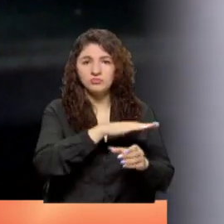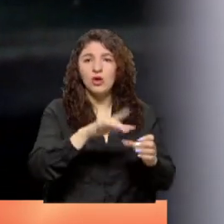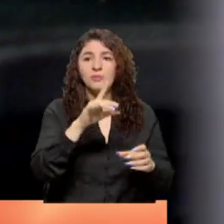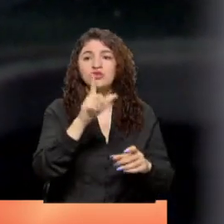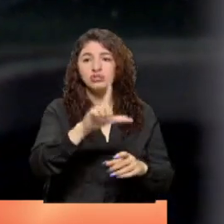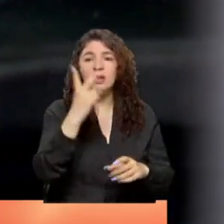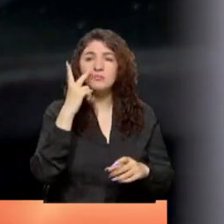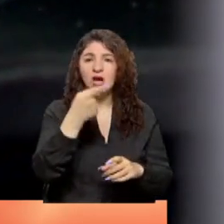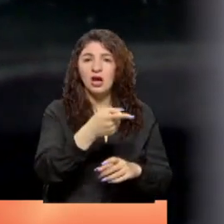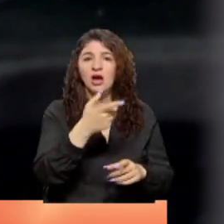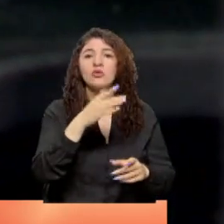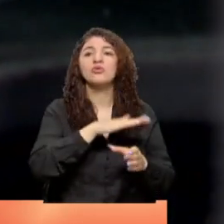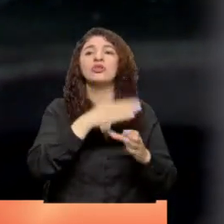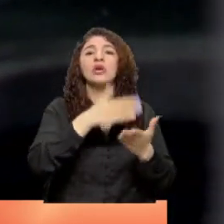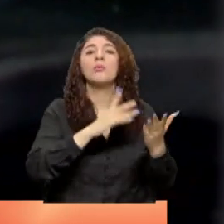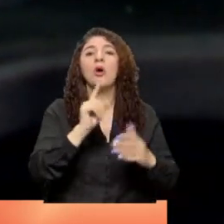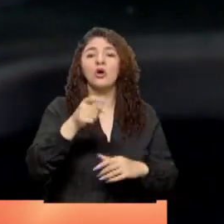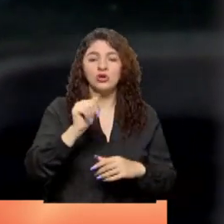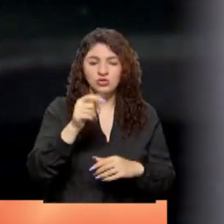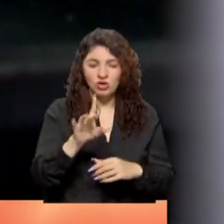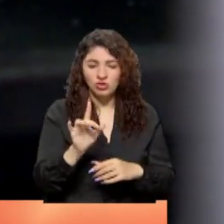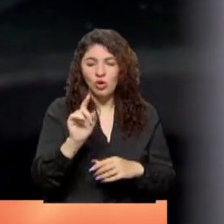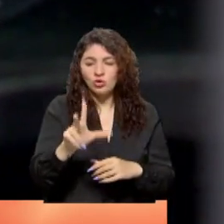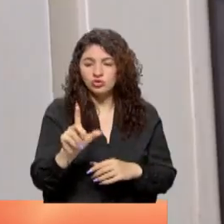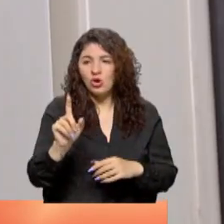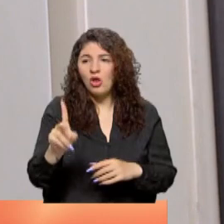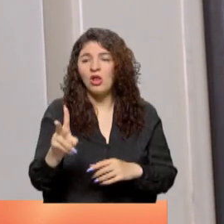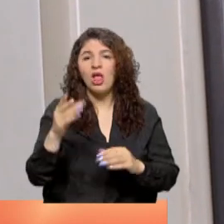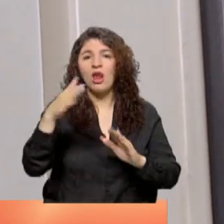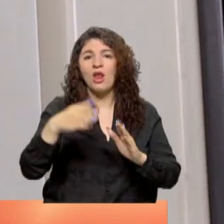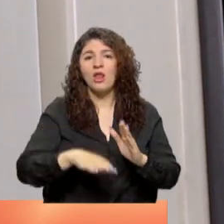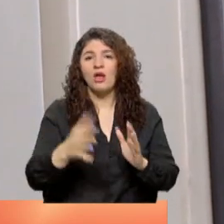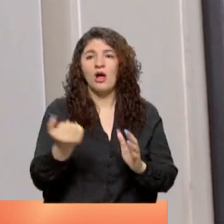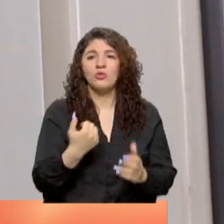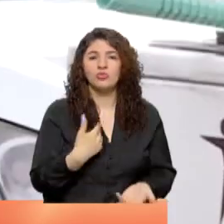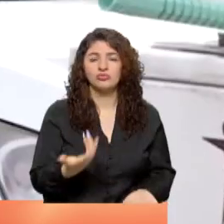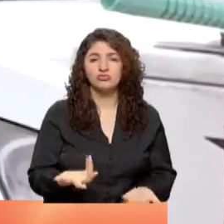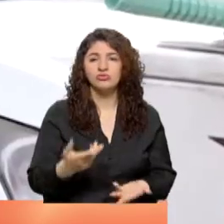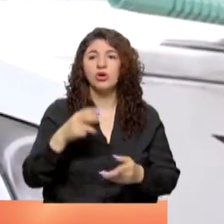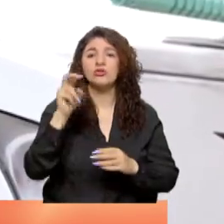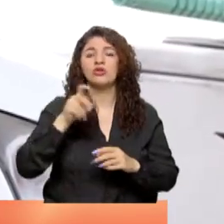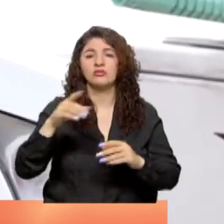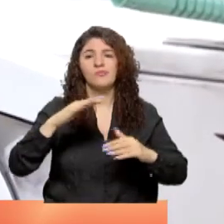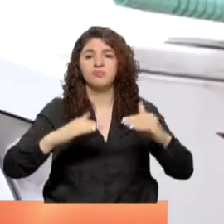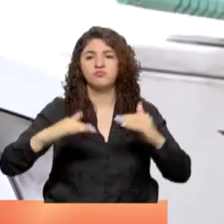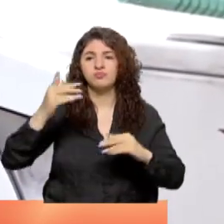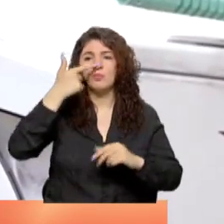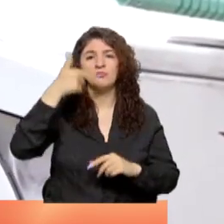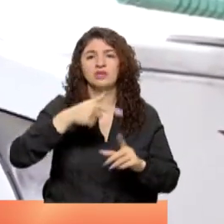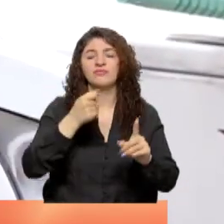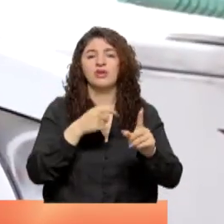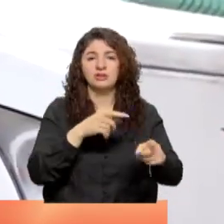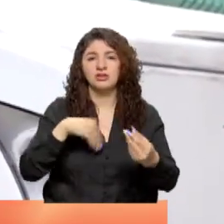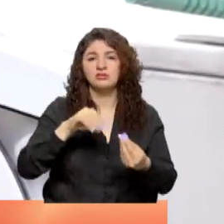gör abi işte yarın 14 litre olursa litre Her gününüz ve dolardaki dalgalanma